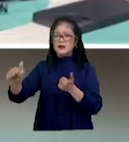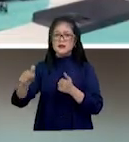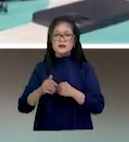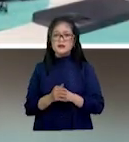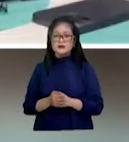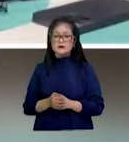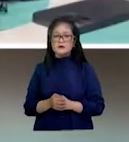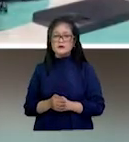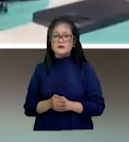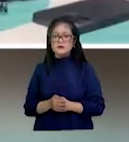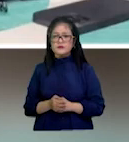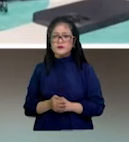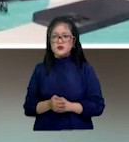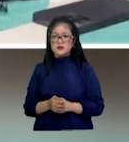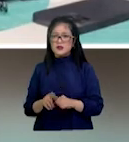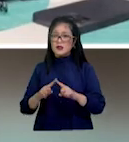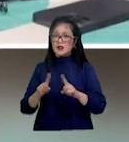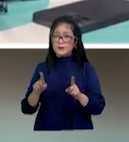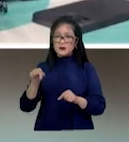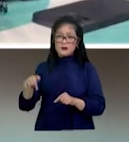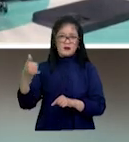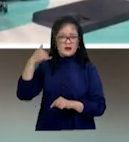Ya, tadi saya juga udah telepon direksi